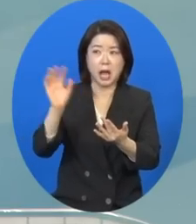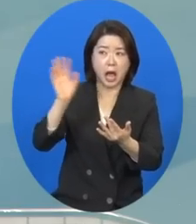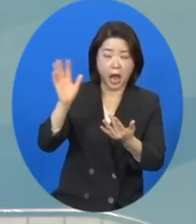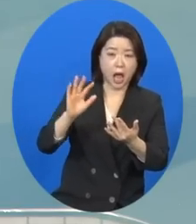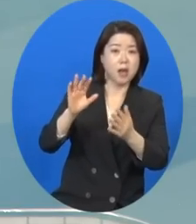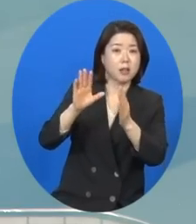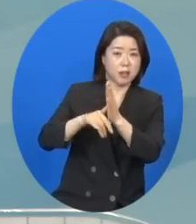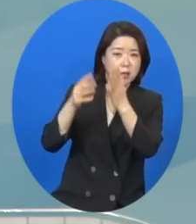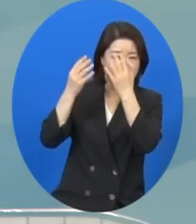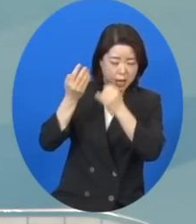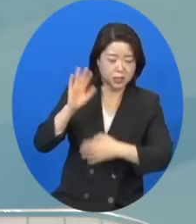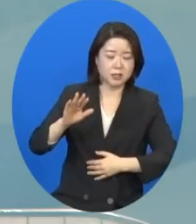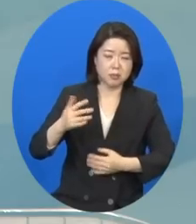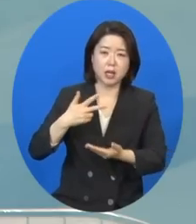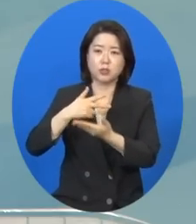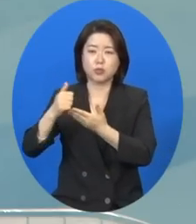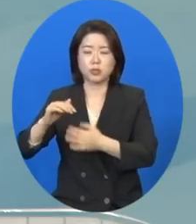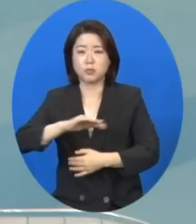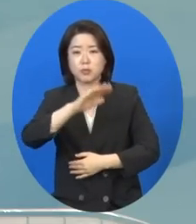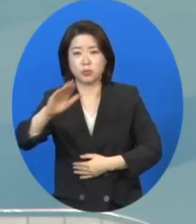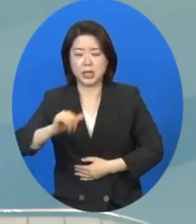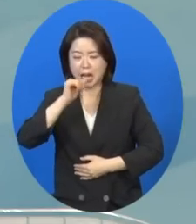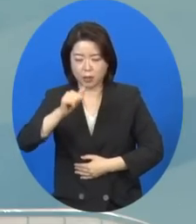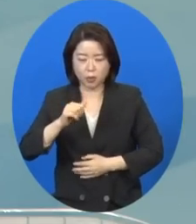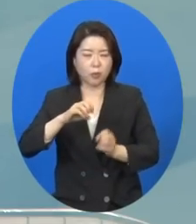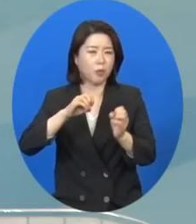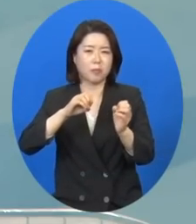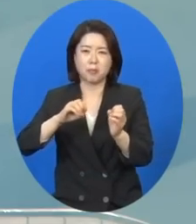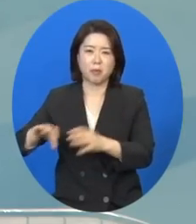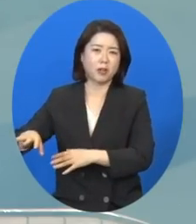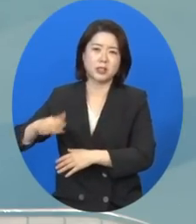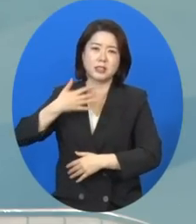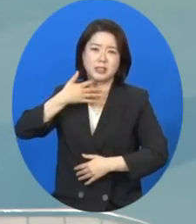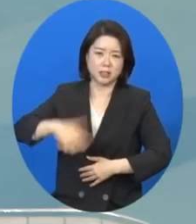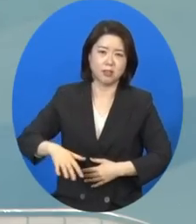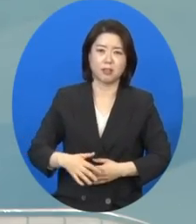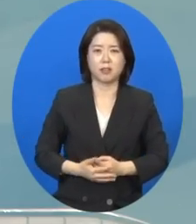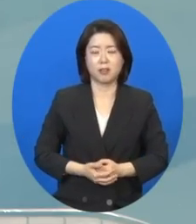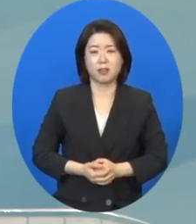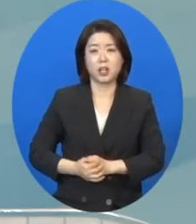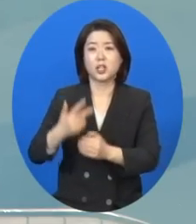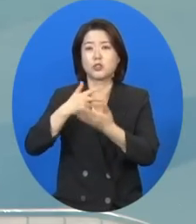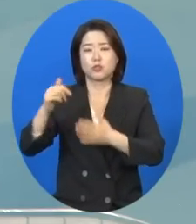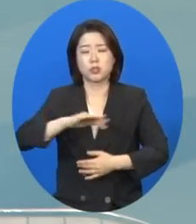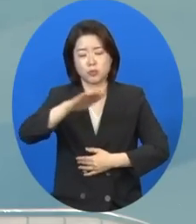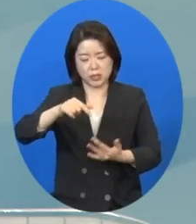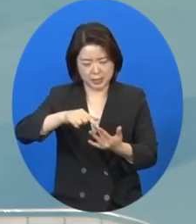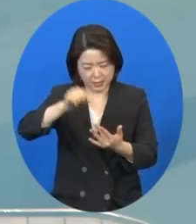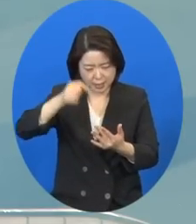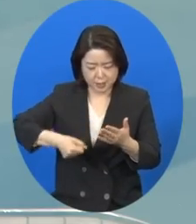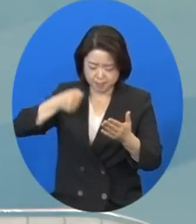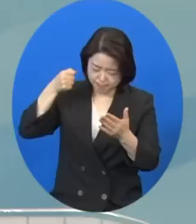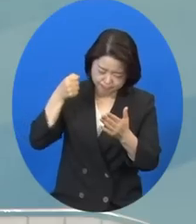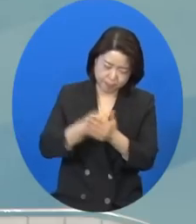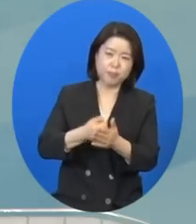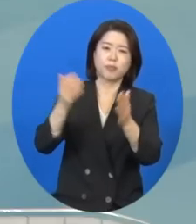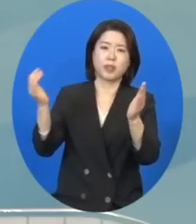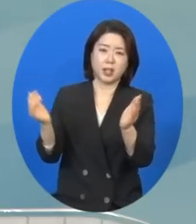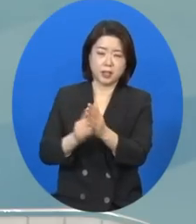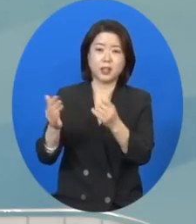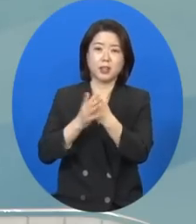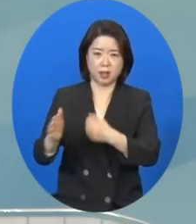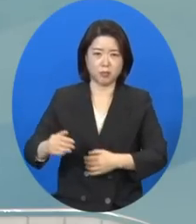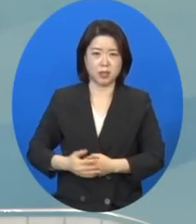많지만 주님은 우리를 결코 버리신 적이 없기 때문에 주님이 우리를 택하시기로 작정하셨기 때문에 그래요